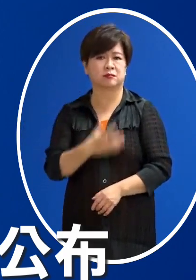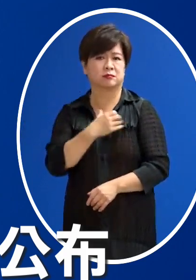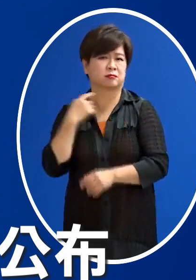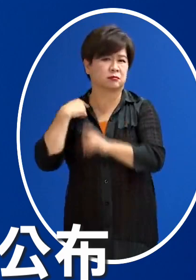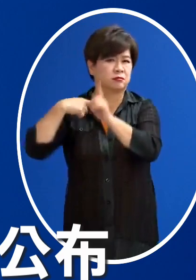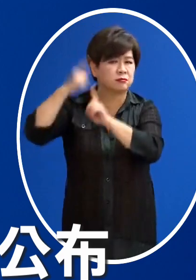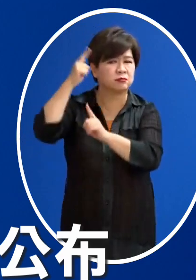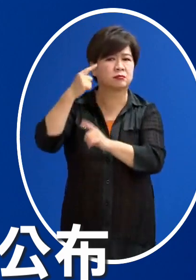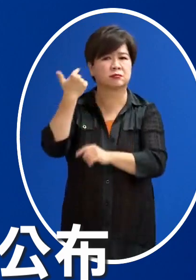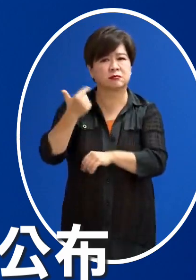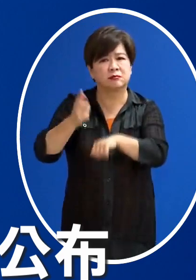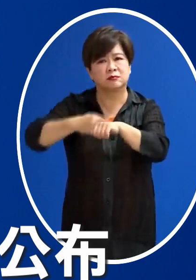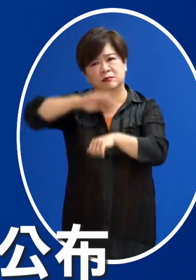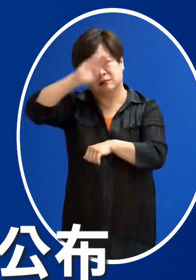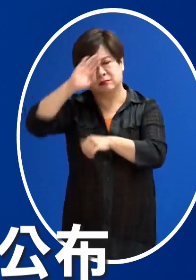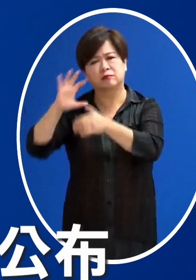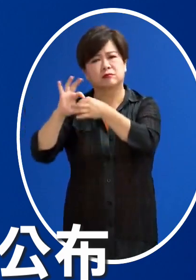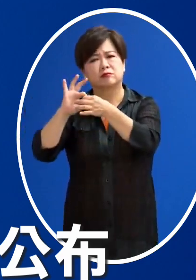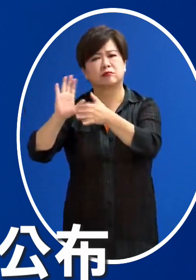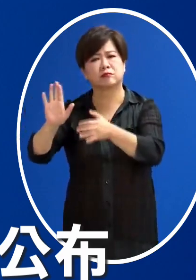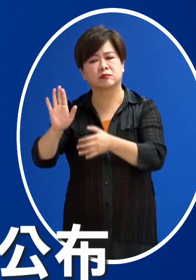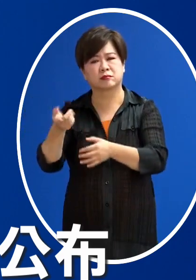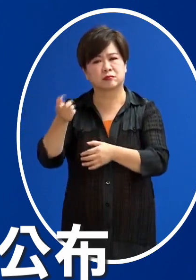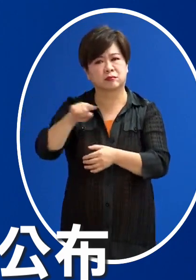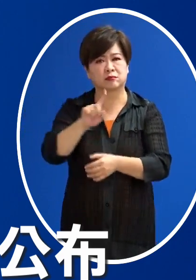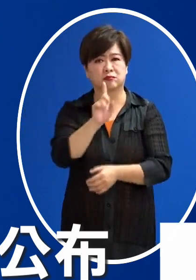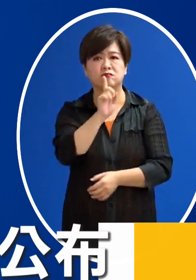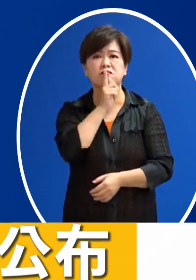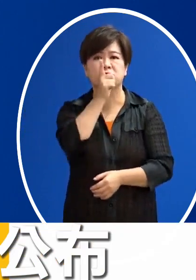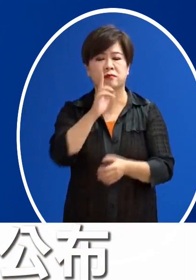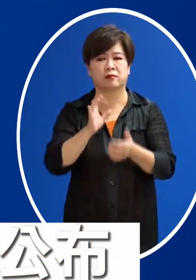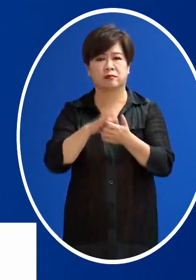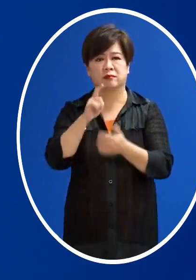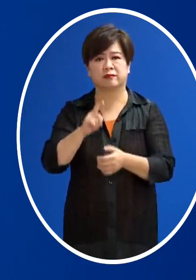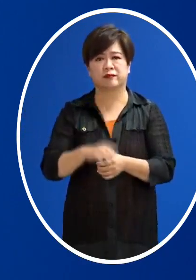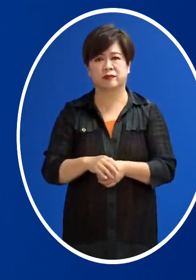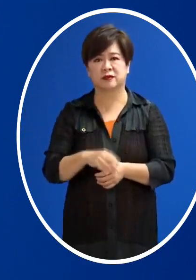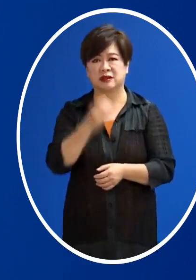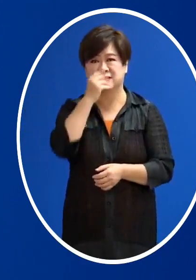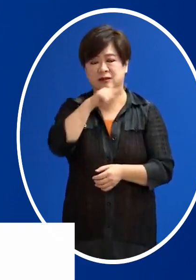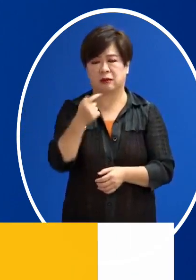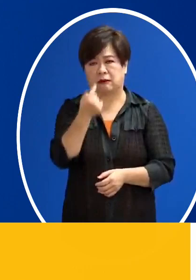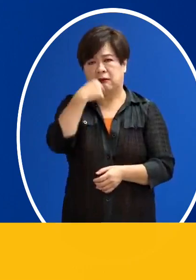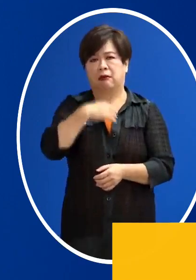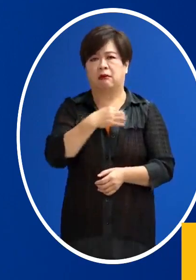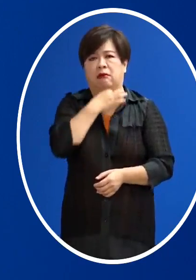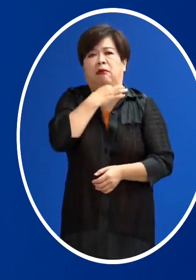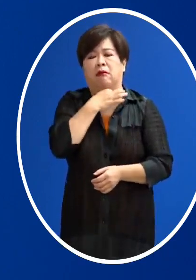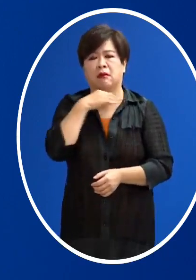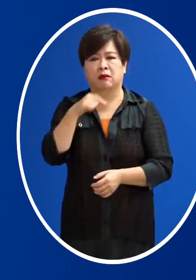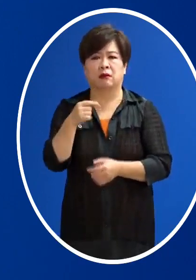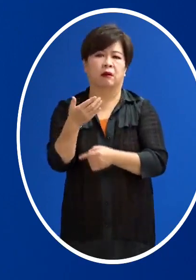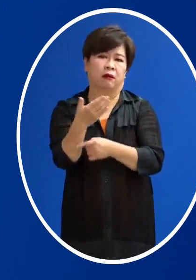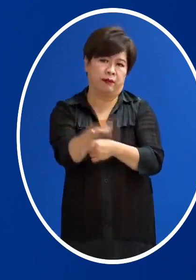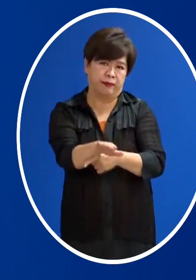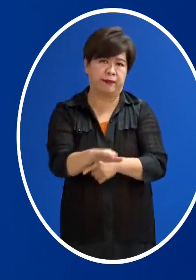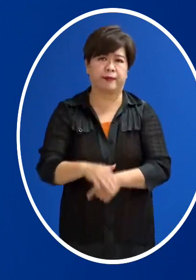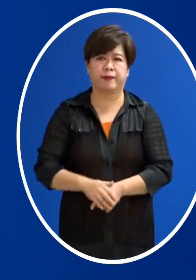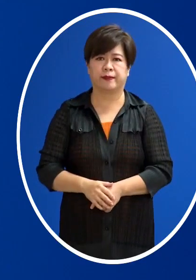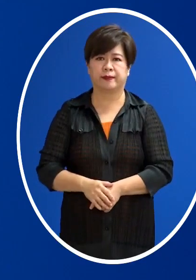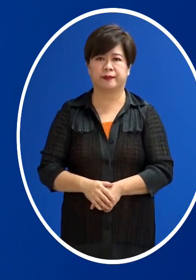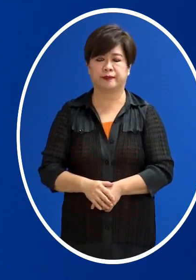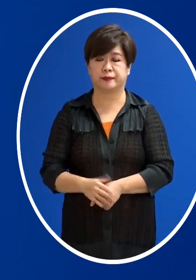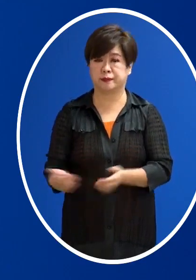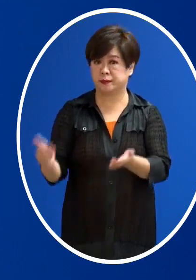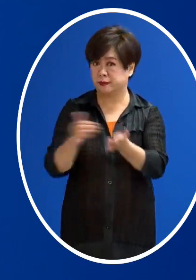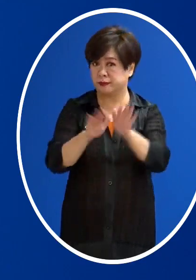病等慢性病相关，另外还有1例是吸入食物的窒息啊。那这所以